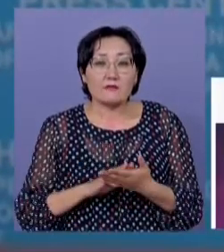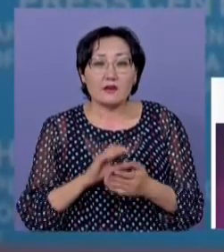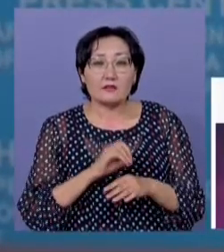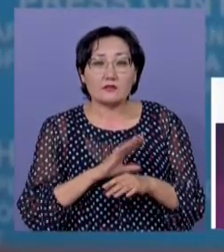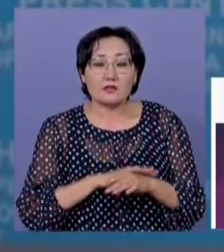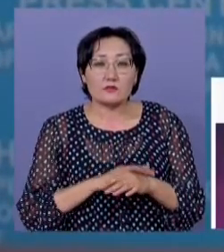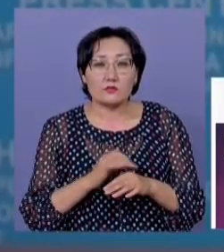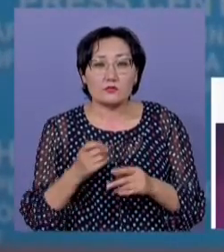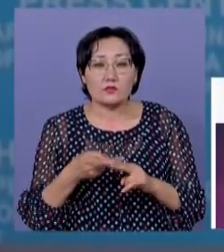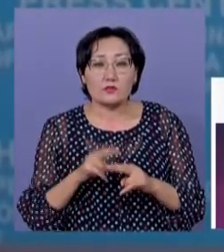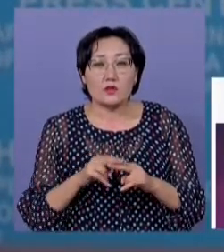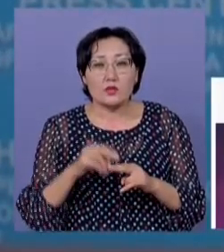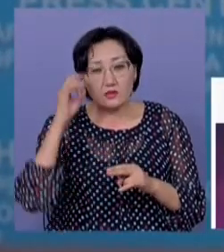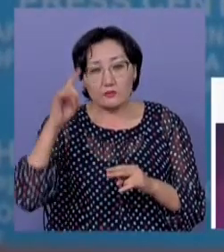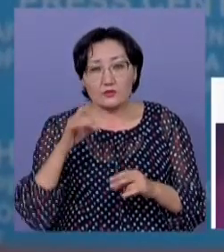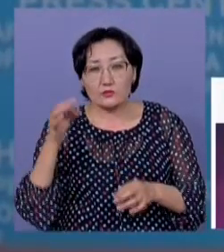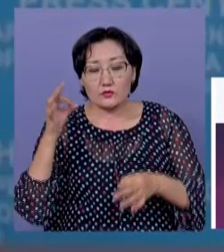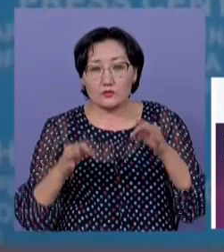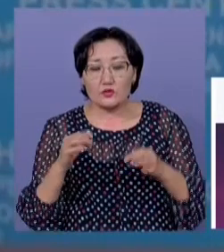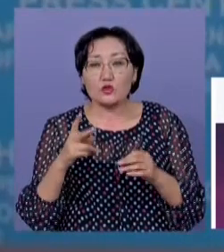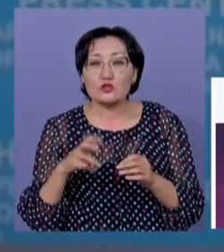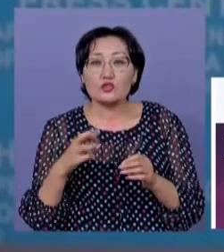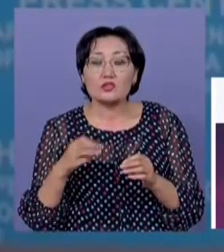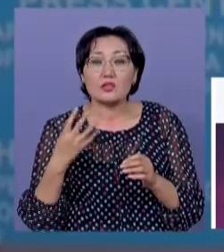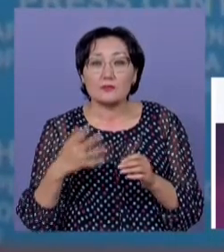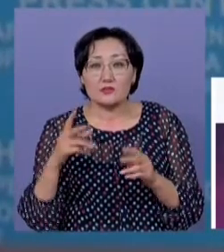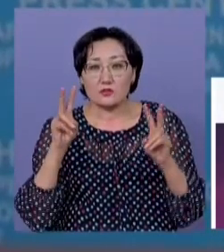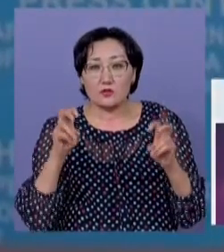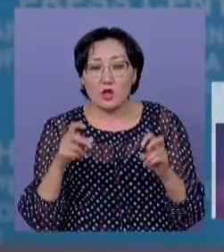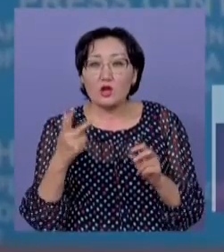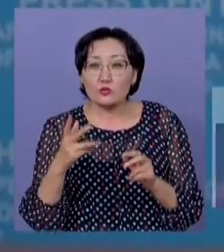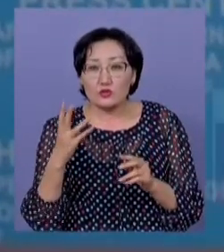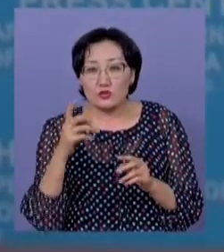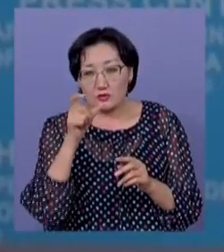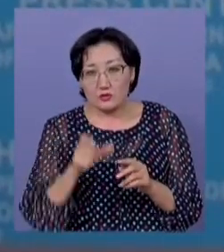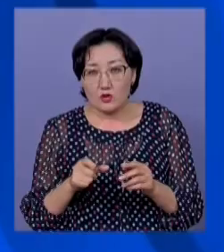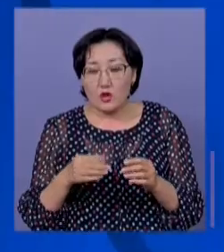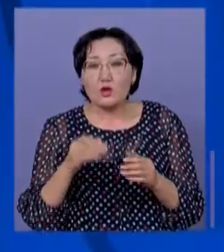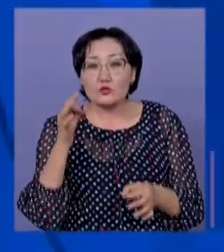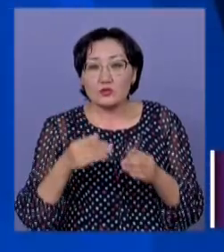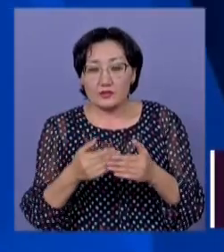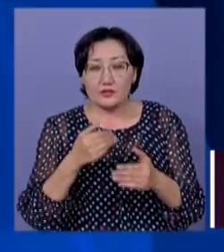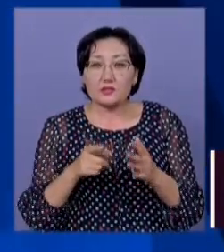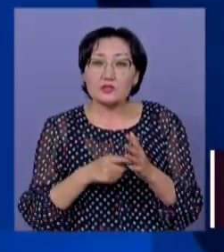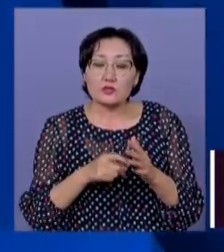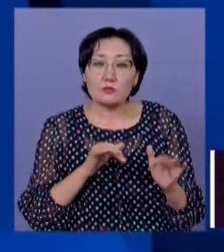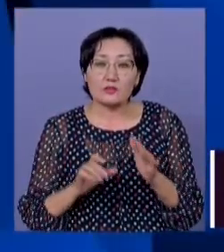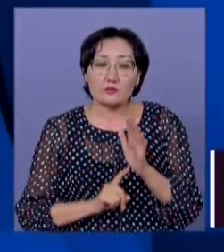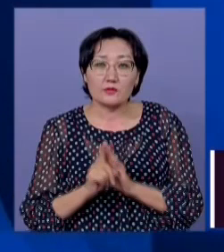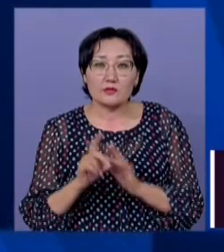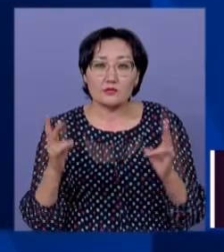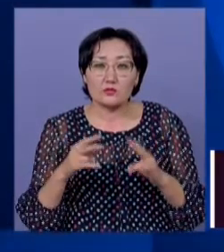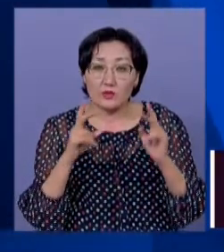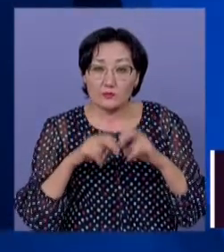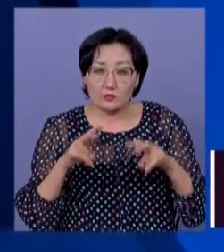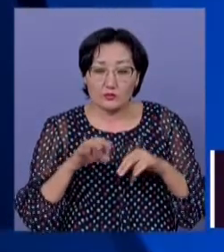Қазақстан Республикасы Қылмыстық кодексінің 345-ші бабы 4-ші тармағына сәйкес сотқа дейінгі тергеу амалдары басталды. Тиісті